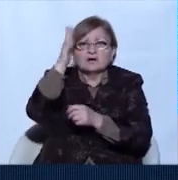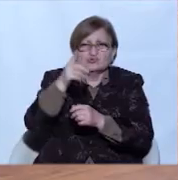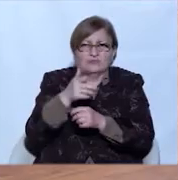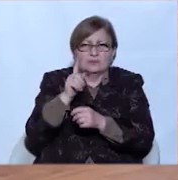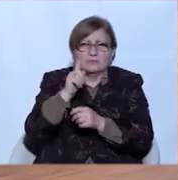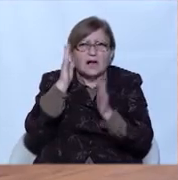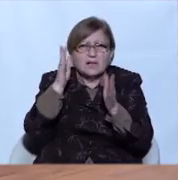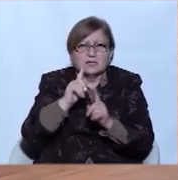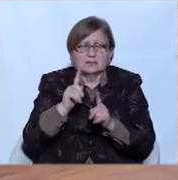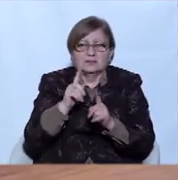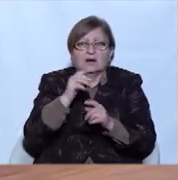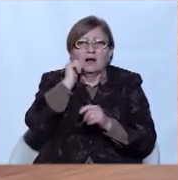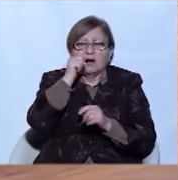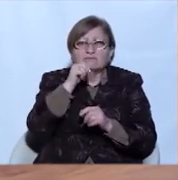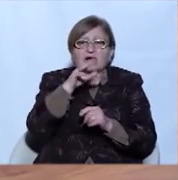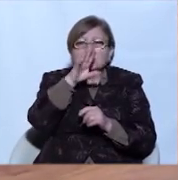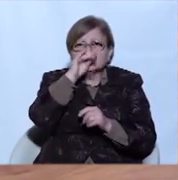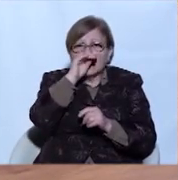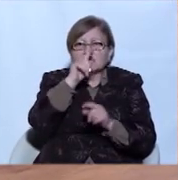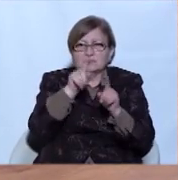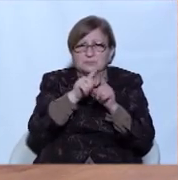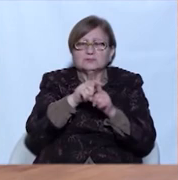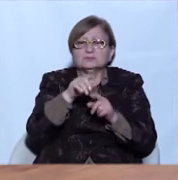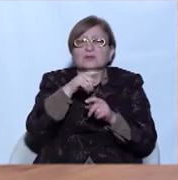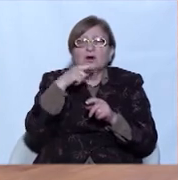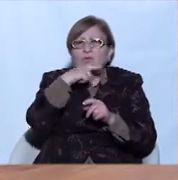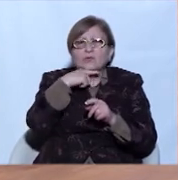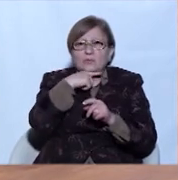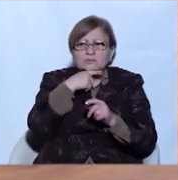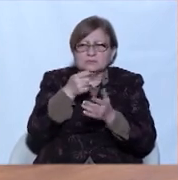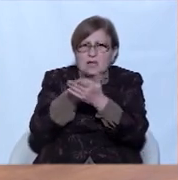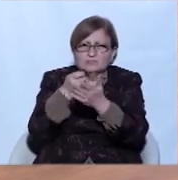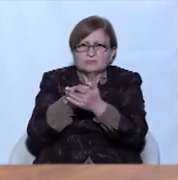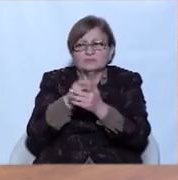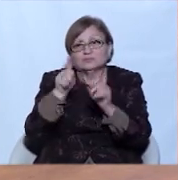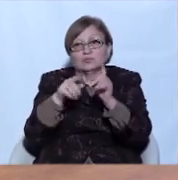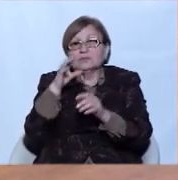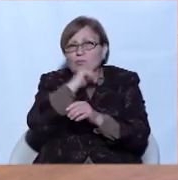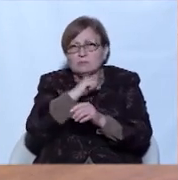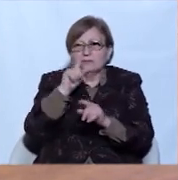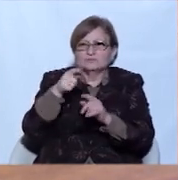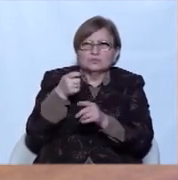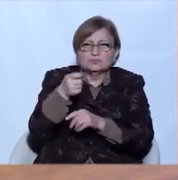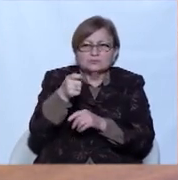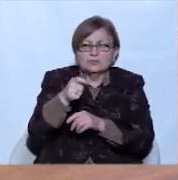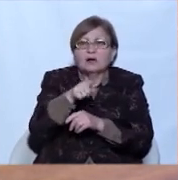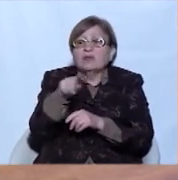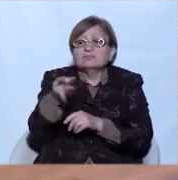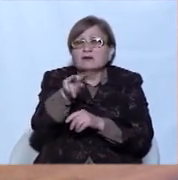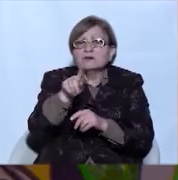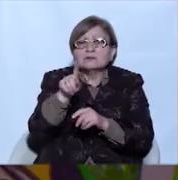ხვალ ძაღლებიც კი ხორცით გაძღებიან, ზოგს გადაუგდებენ, ზოგიც მოიტაცებს. თქვენ